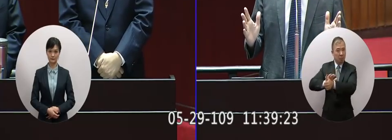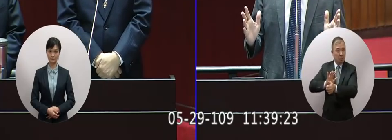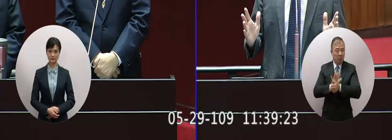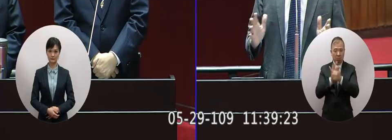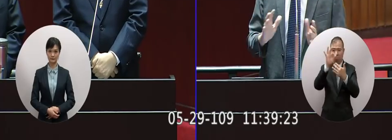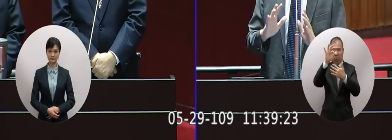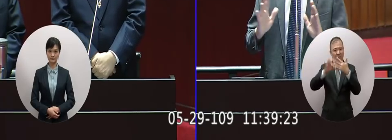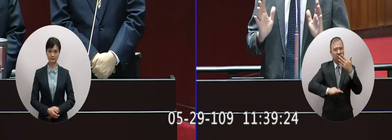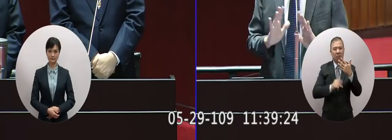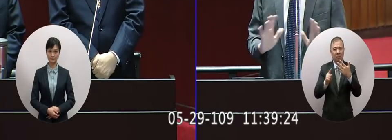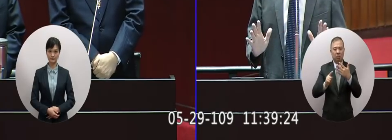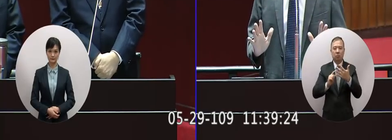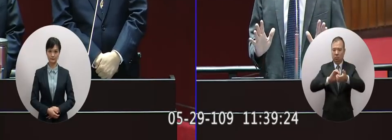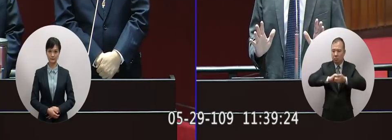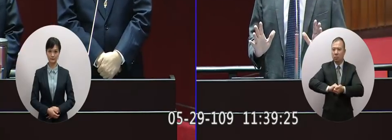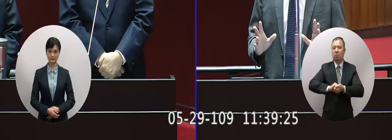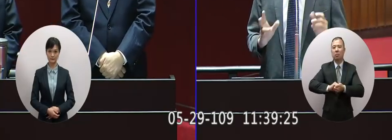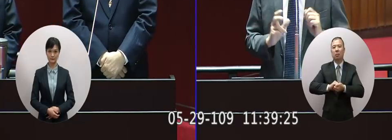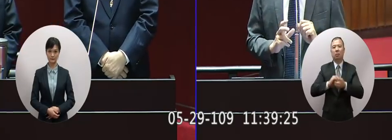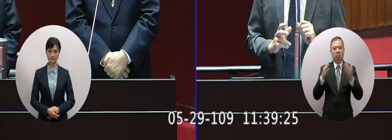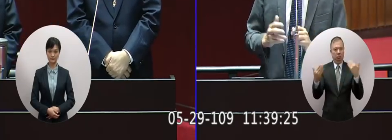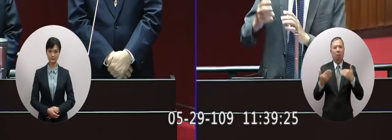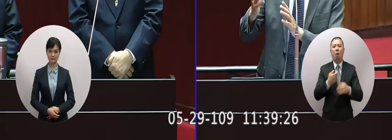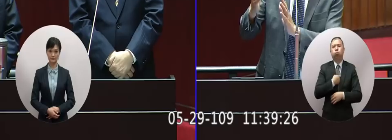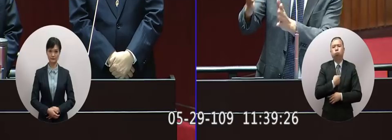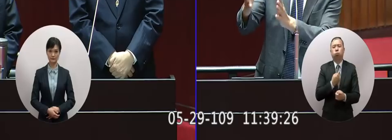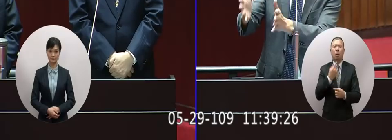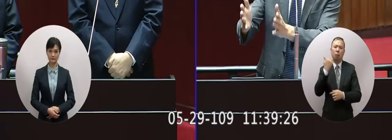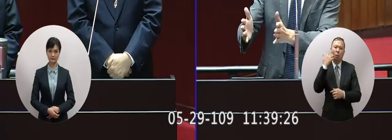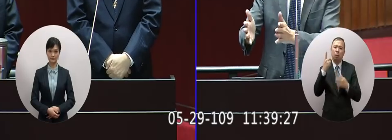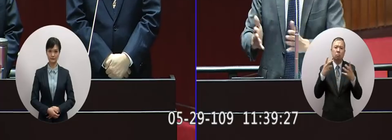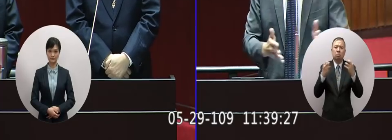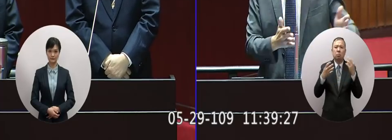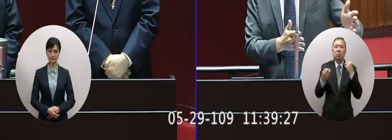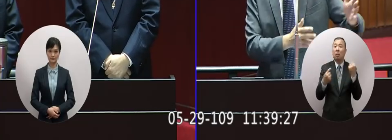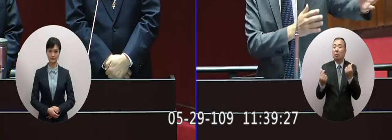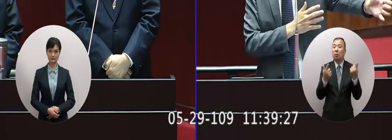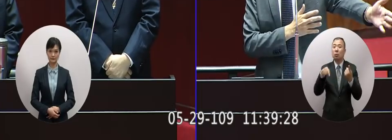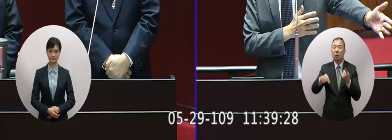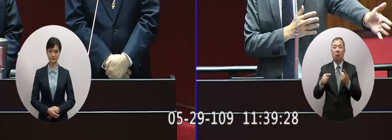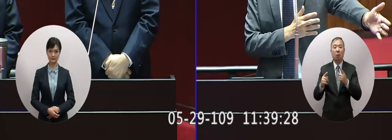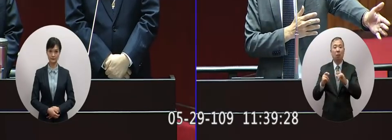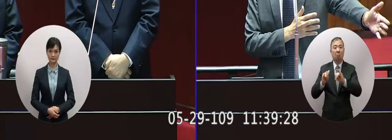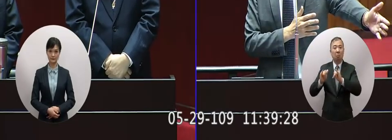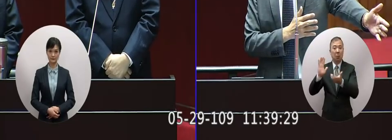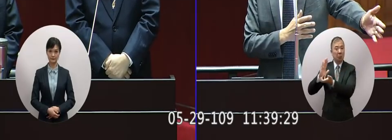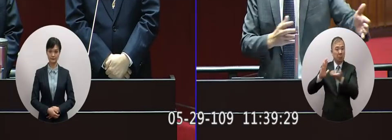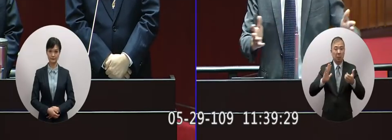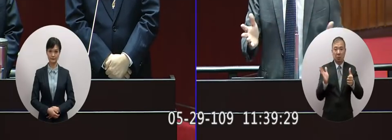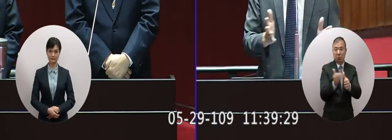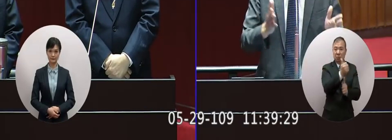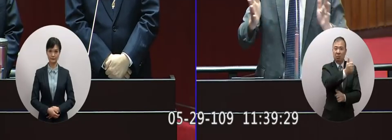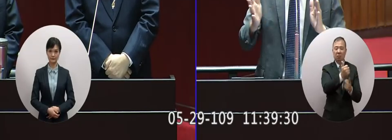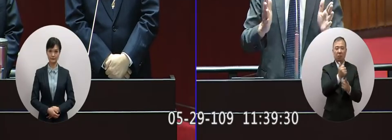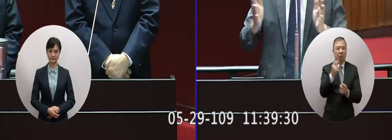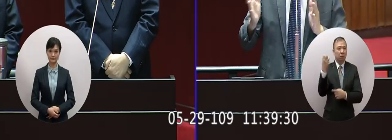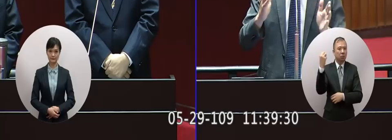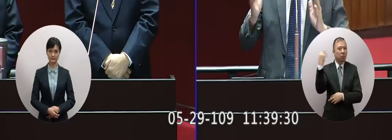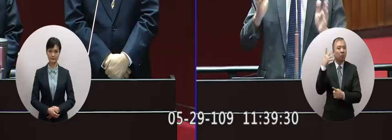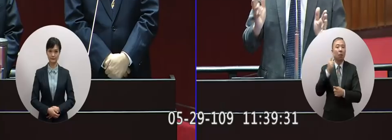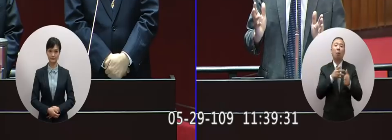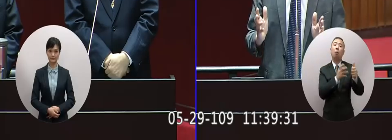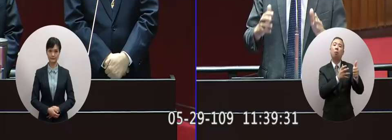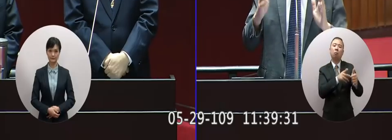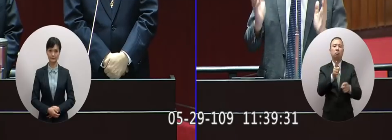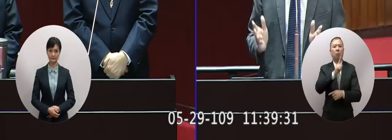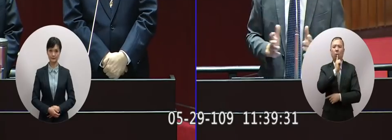很明确。因为如果说这些东西不明确，有时候比如说我们的移民署署长就觉得说，这个不可以进来啊。所以这个就是让